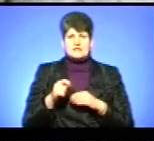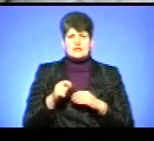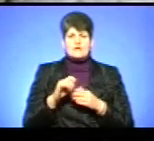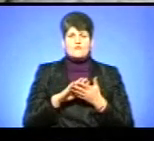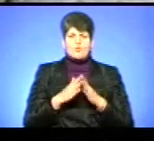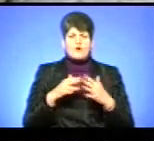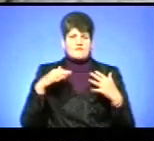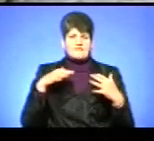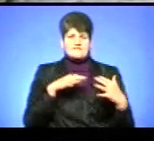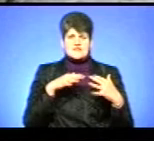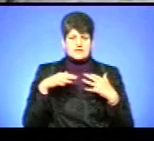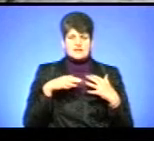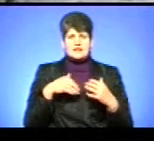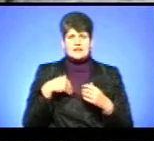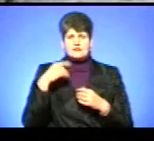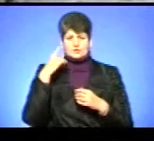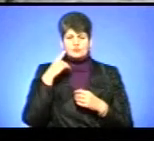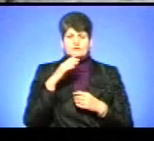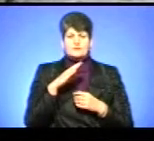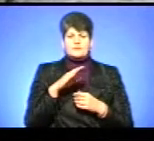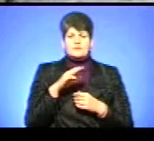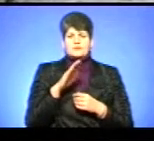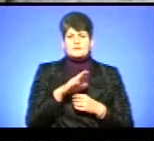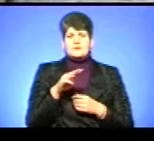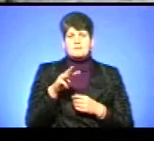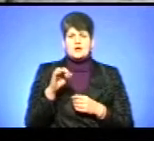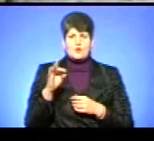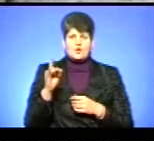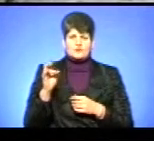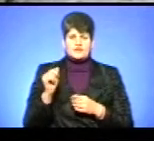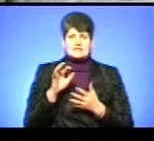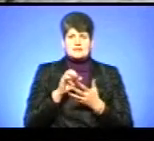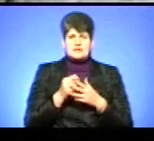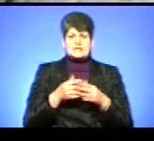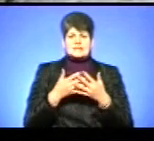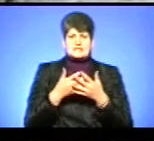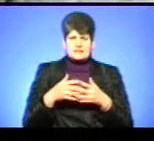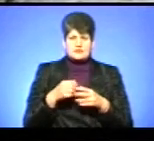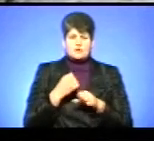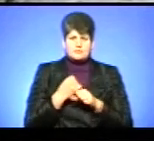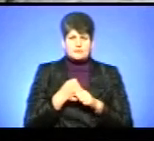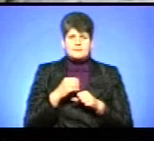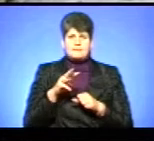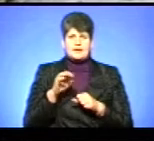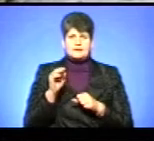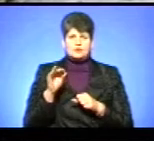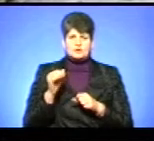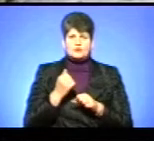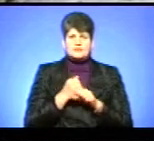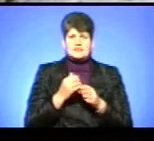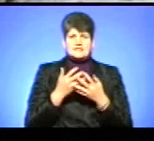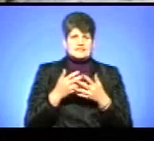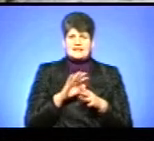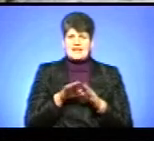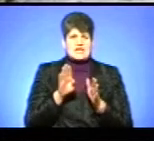я думаю, що Володимир Миронович, який займається сітками, який вже напрацював технологію, методику, виготовляє сітки не